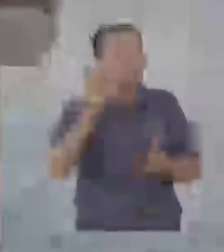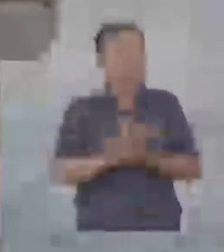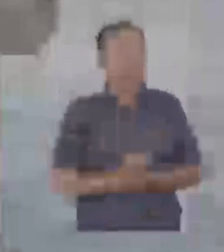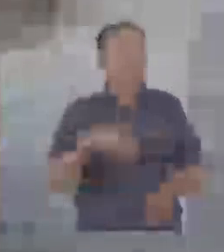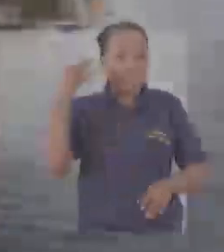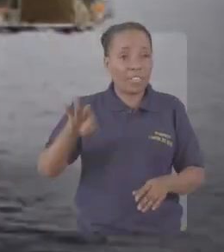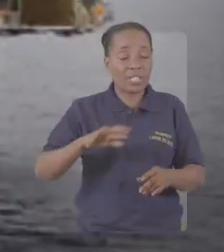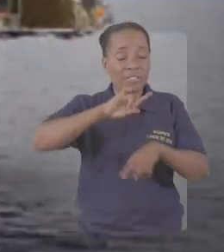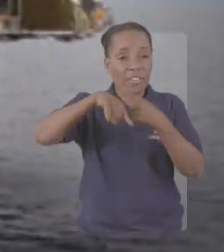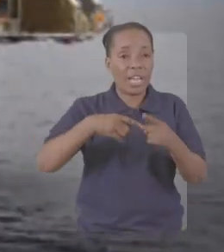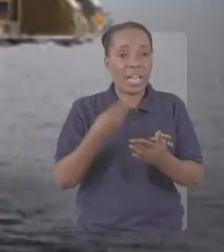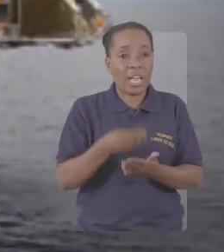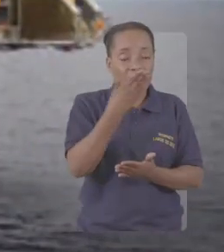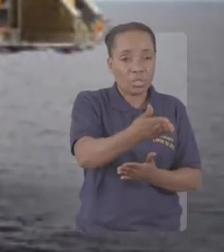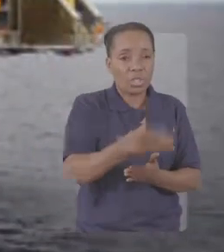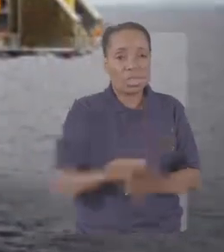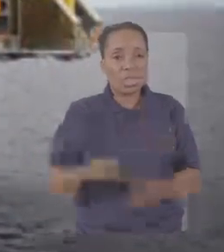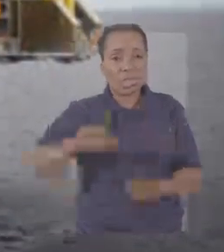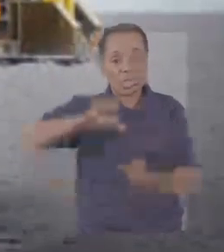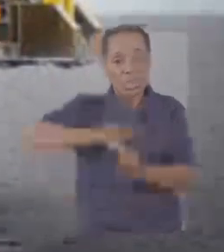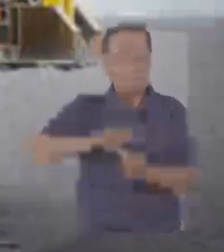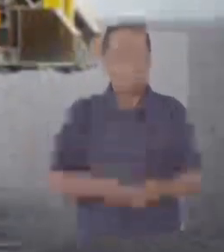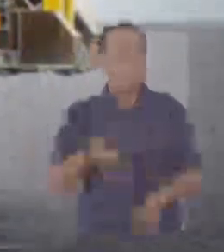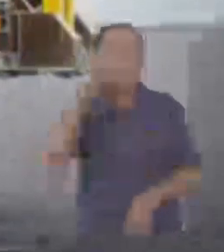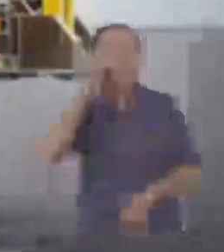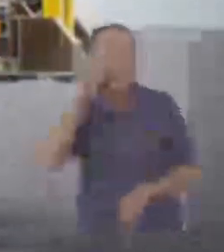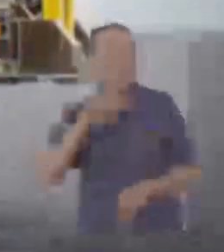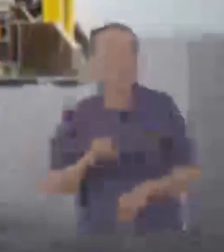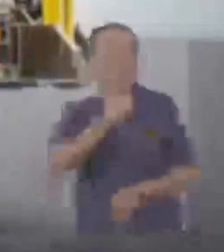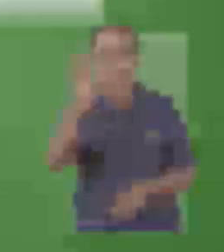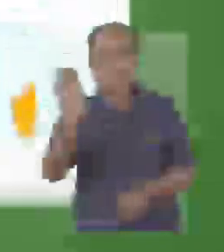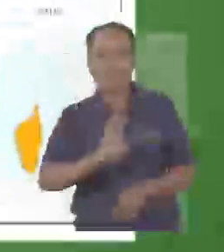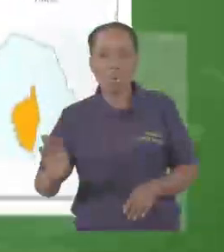Nigeria, le Congo ou l'Arabie saoudite.